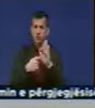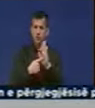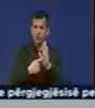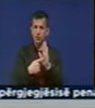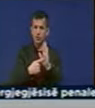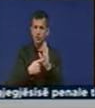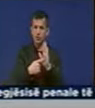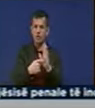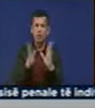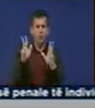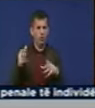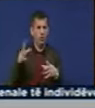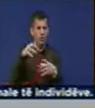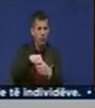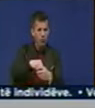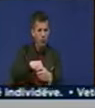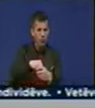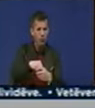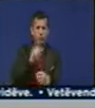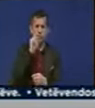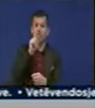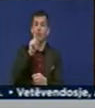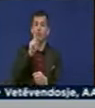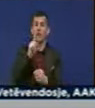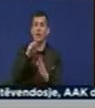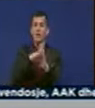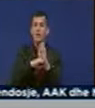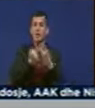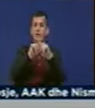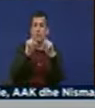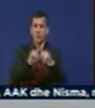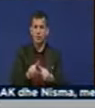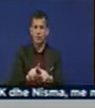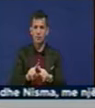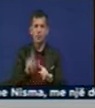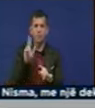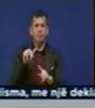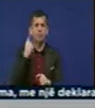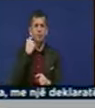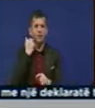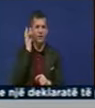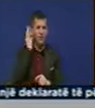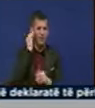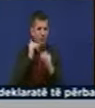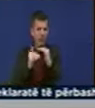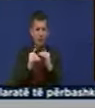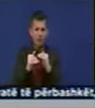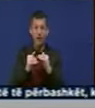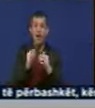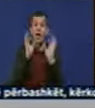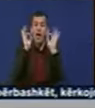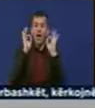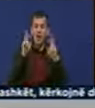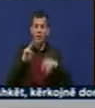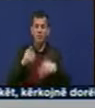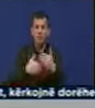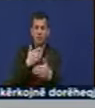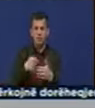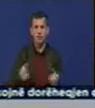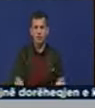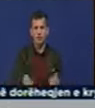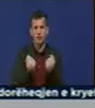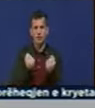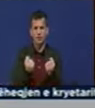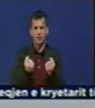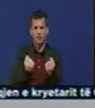mjaft gjithëpërfshirëse dhe mekanizma për sa i përket barazisë gjinore. Mirë po, zbatimi mbetet sfit. Edhe pse